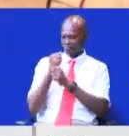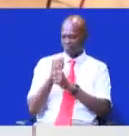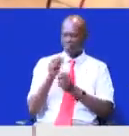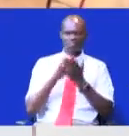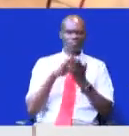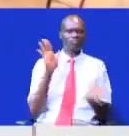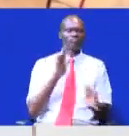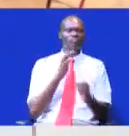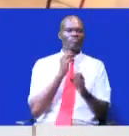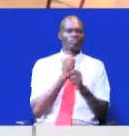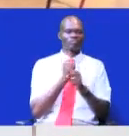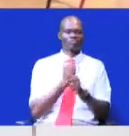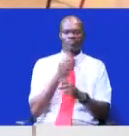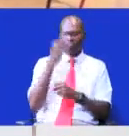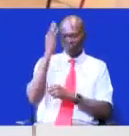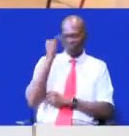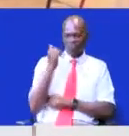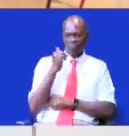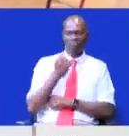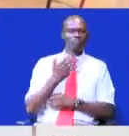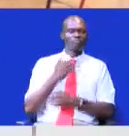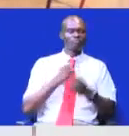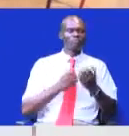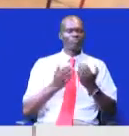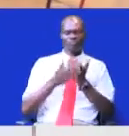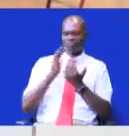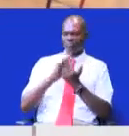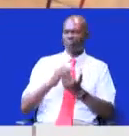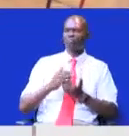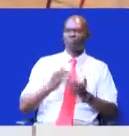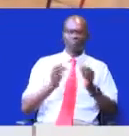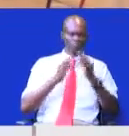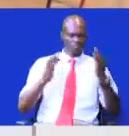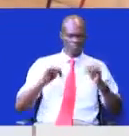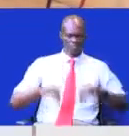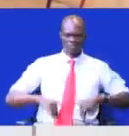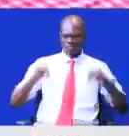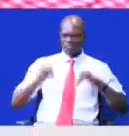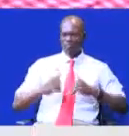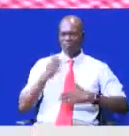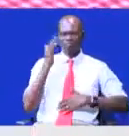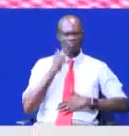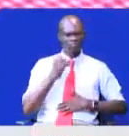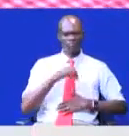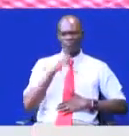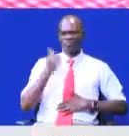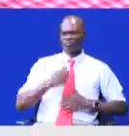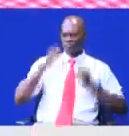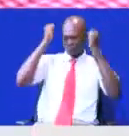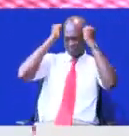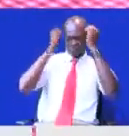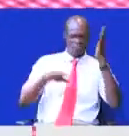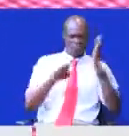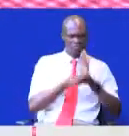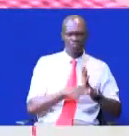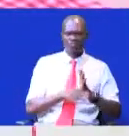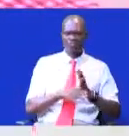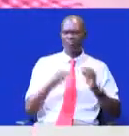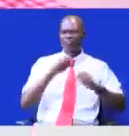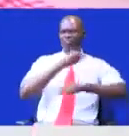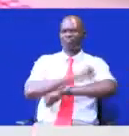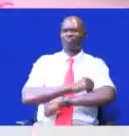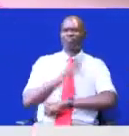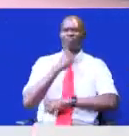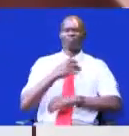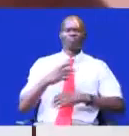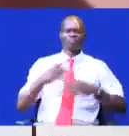mokwongo timo. Nikech ojali maisa, nitie nyathi minyalo riembi. Nikech oko dhi school, nikech olak mana